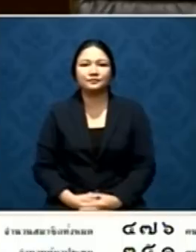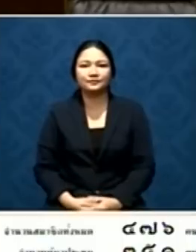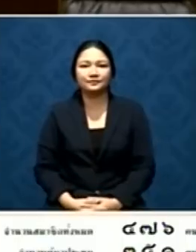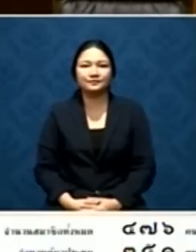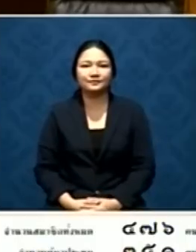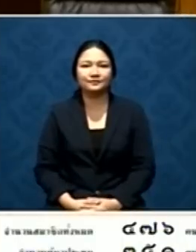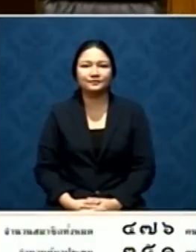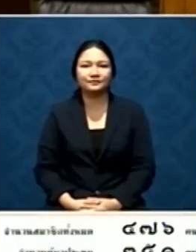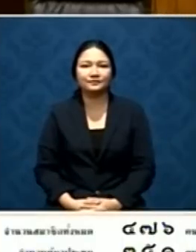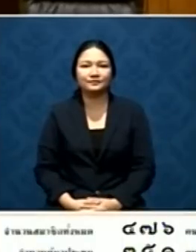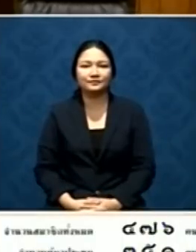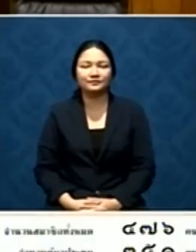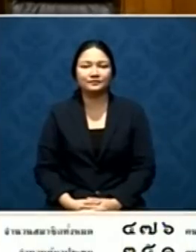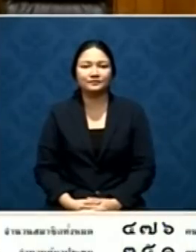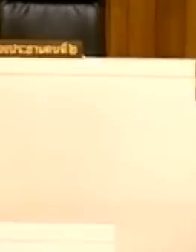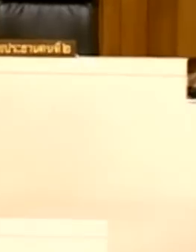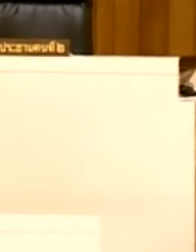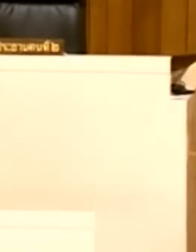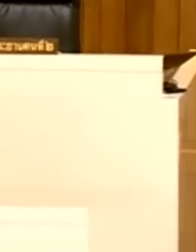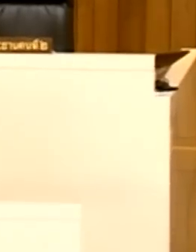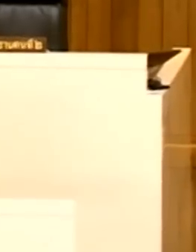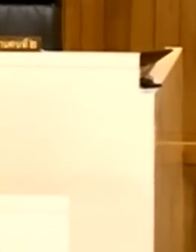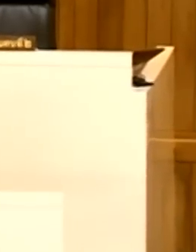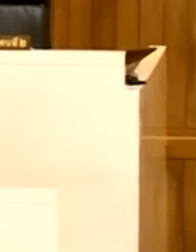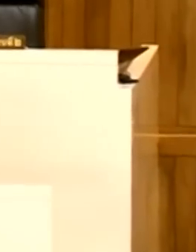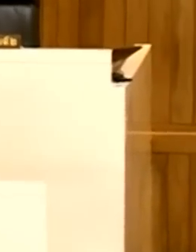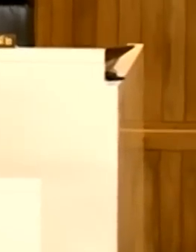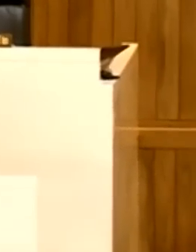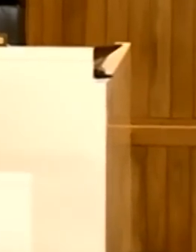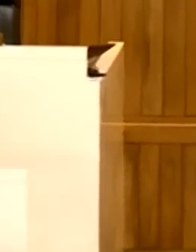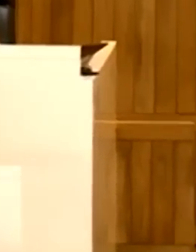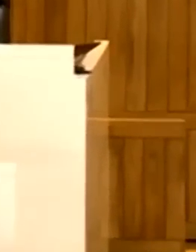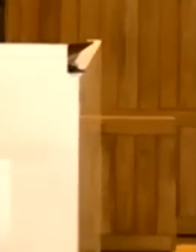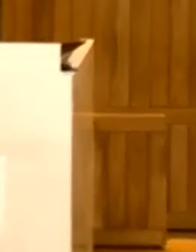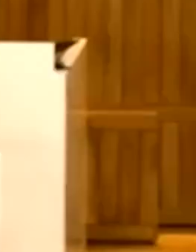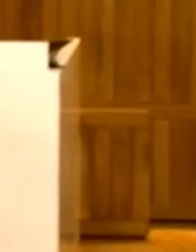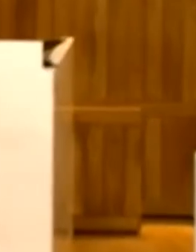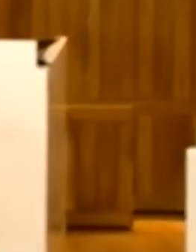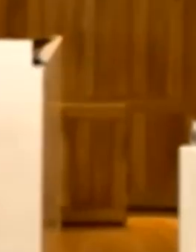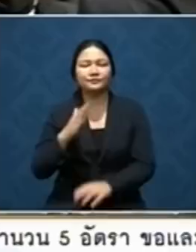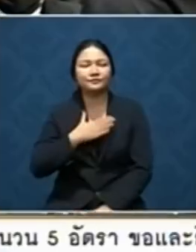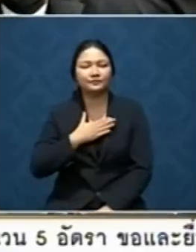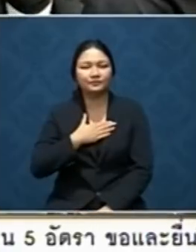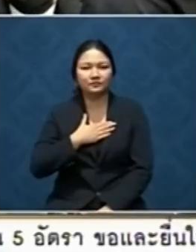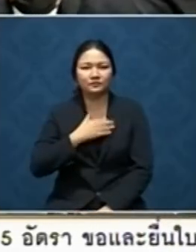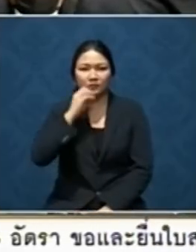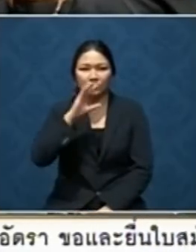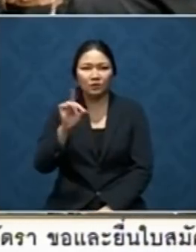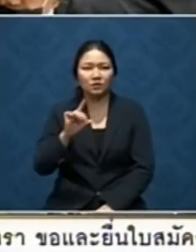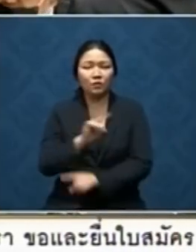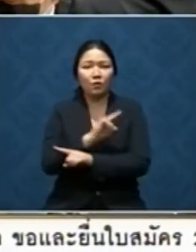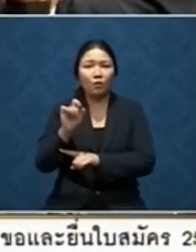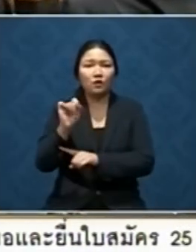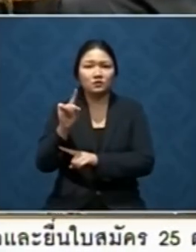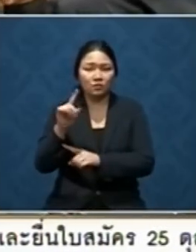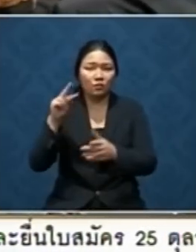สมาธิเลย ถ้าไปดูในกฎหมายใหญ่ๆในสภาก็ไม่เหลือแล้วนะ กัญชา เกิดกัญชาก็กัญชาก็คือสิ้นเดือนนี้ไง ใช ่กัญช